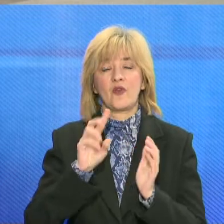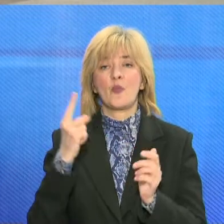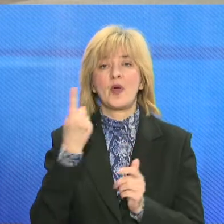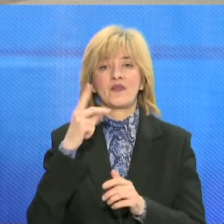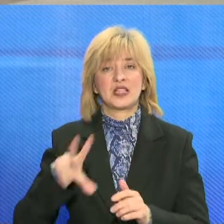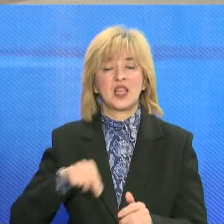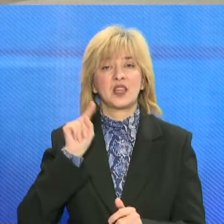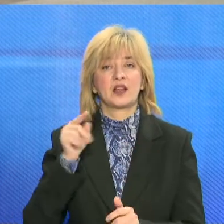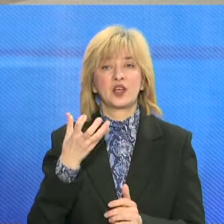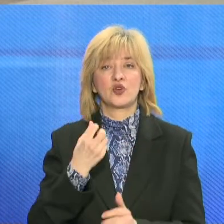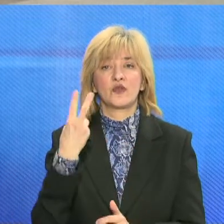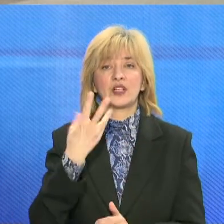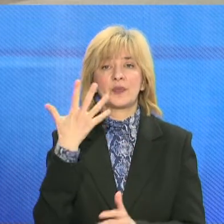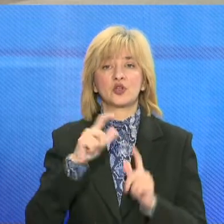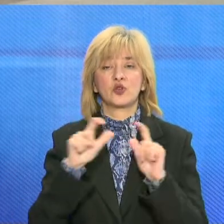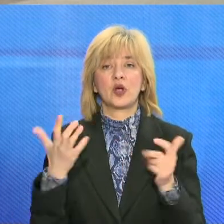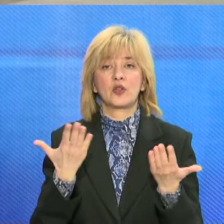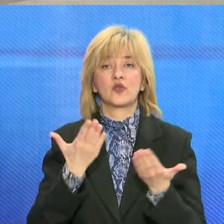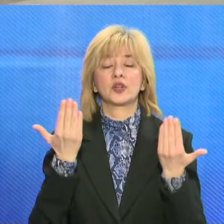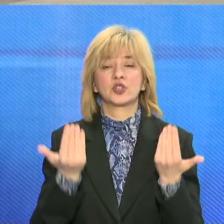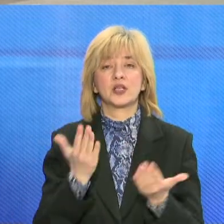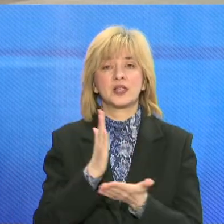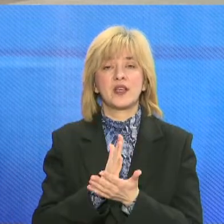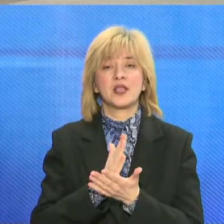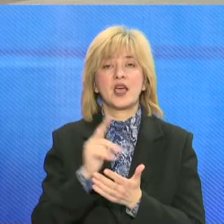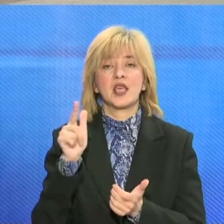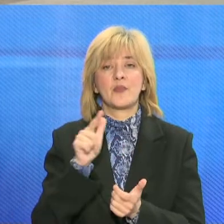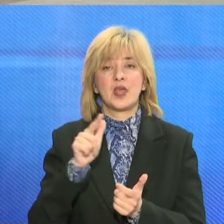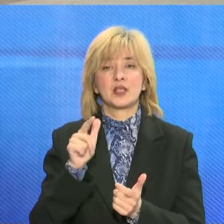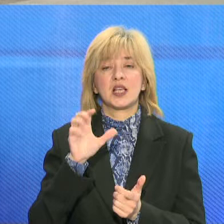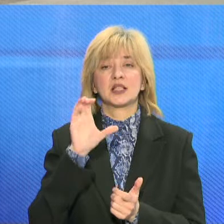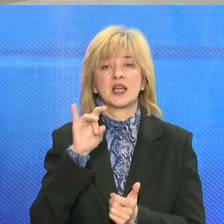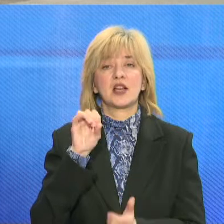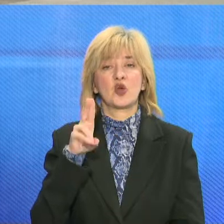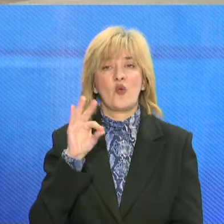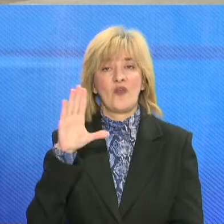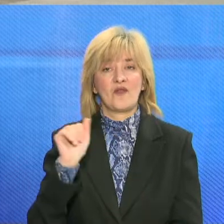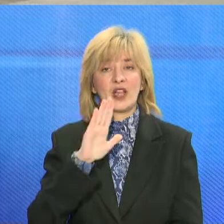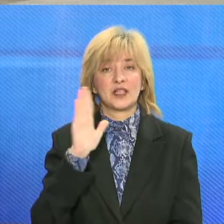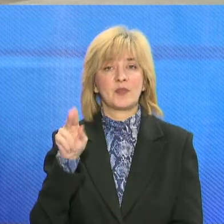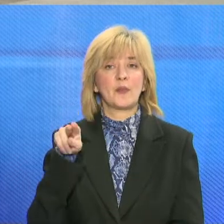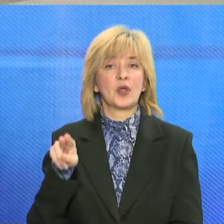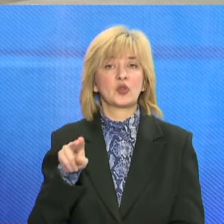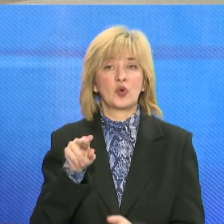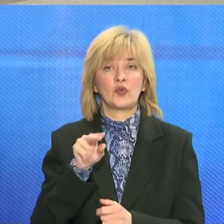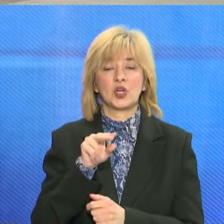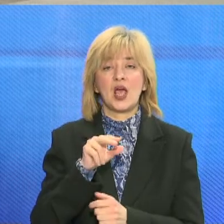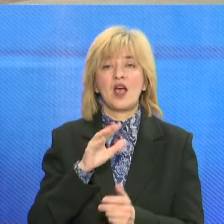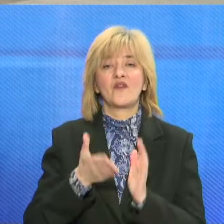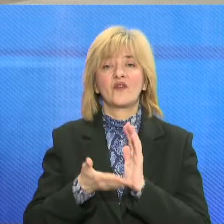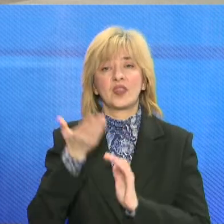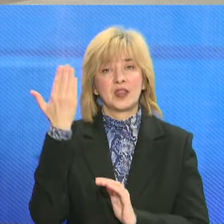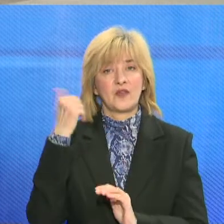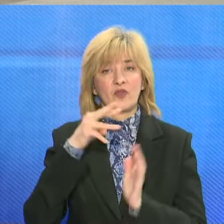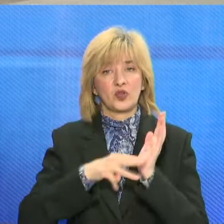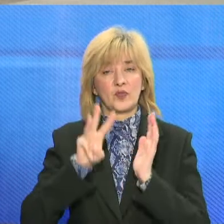школы, которая сейчас является нашей 6-й гимназией, Стрельникова Владимира Петровича. В далеком вот этом 1983 году Владимир